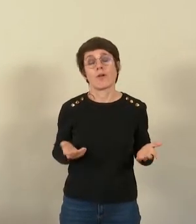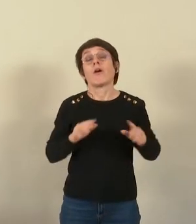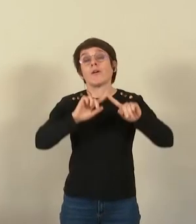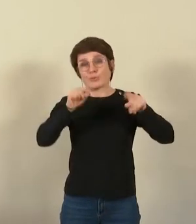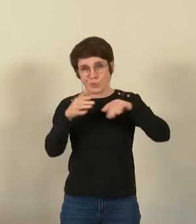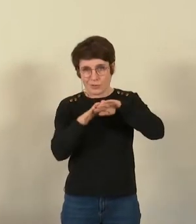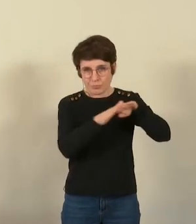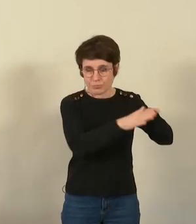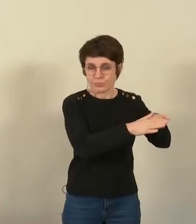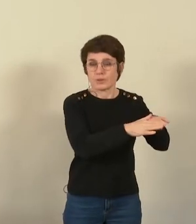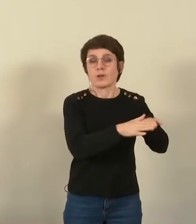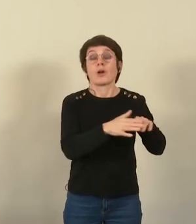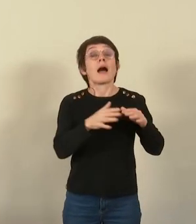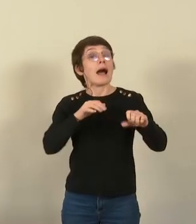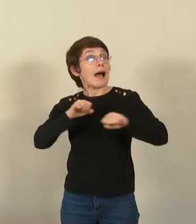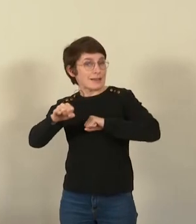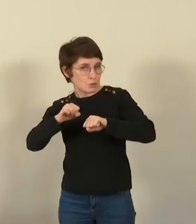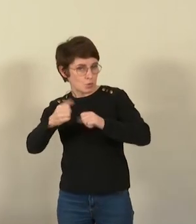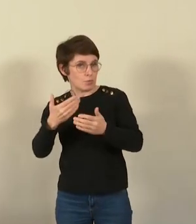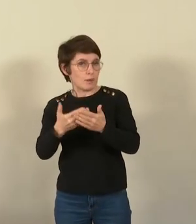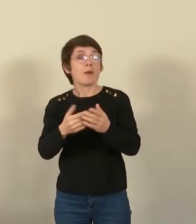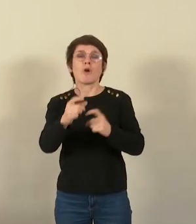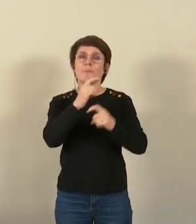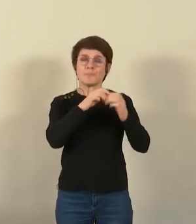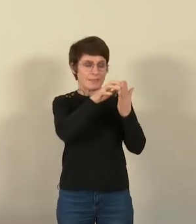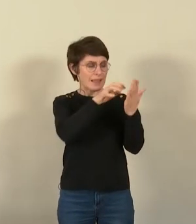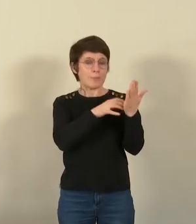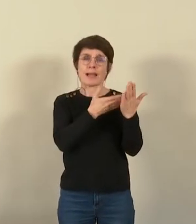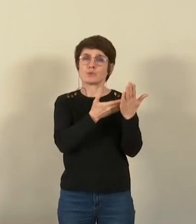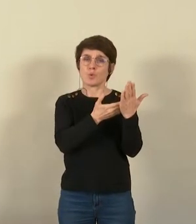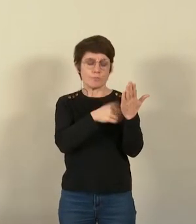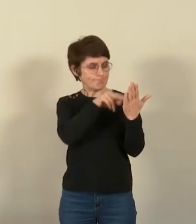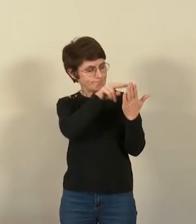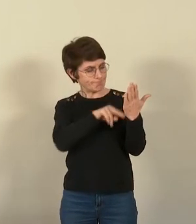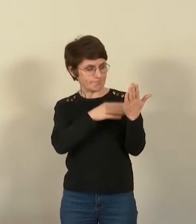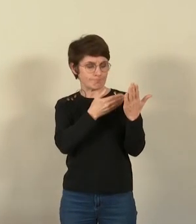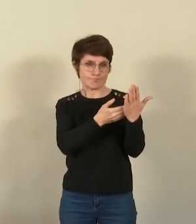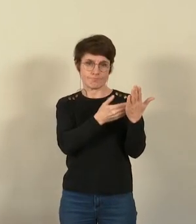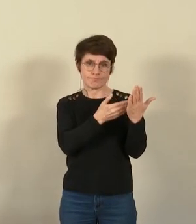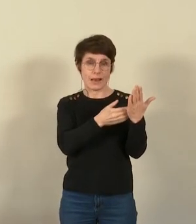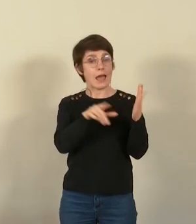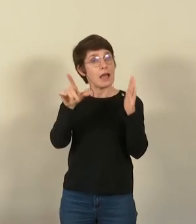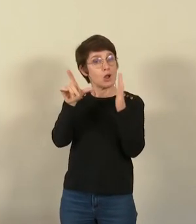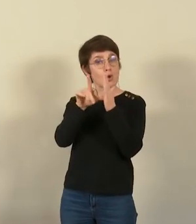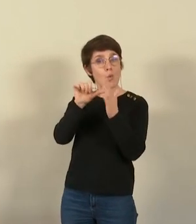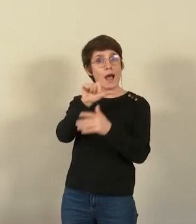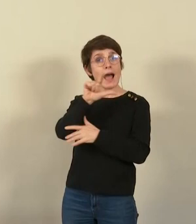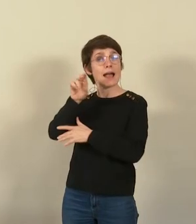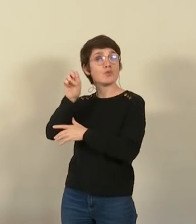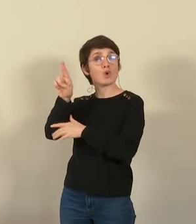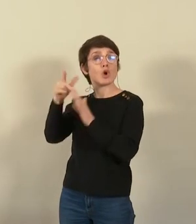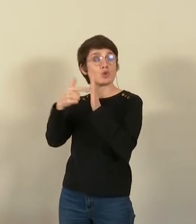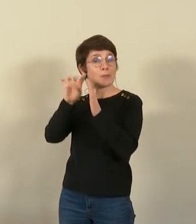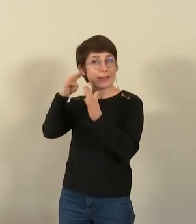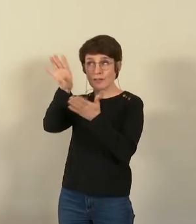refermée et puisque je parle d'agir revenons-en à la délibération qui met en application une disposition prévue par la loi allure de 2014